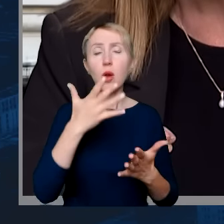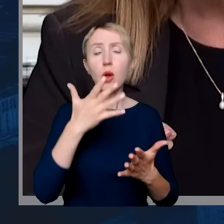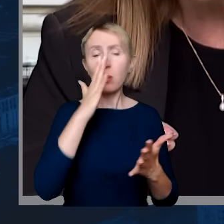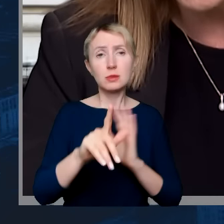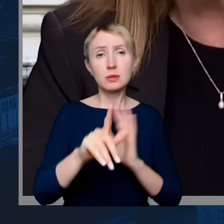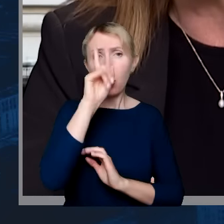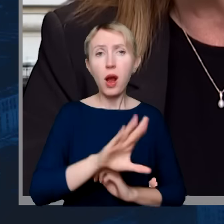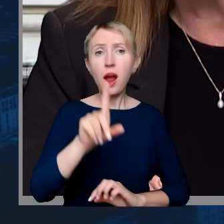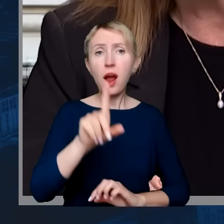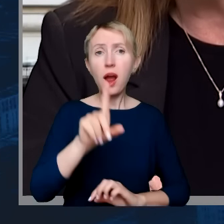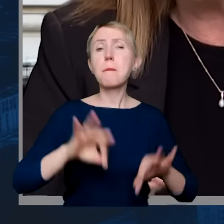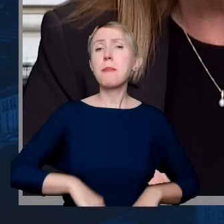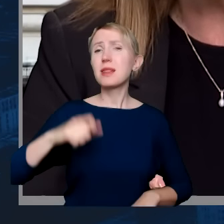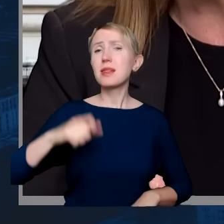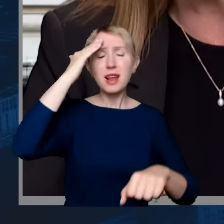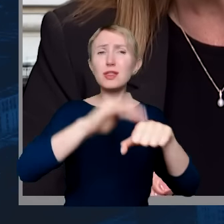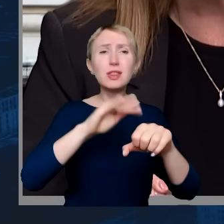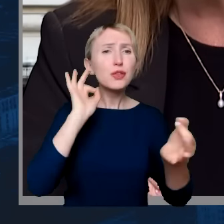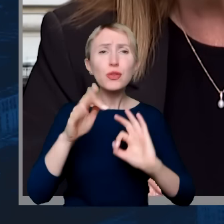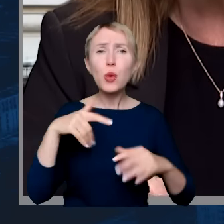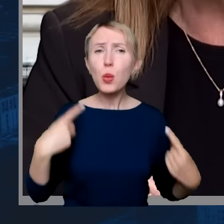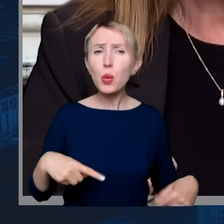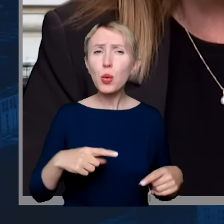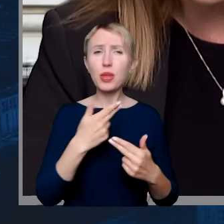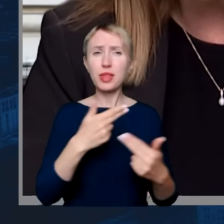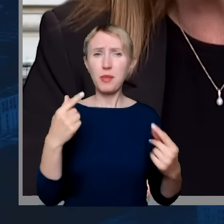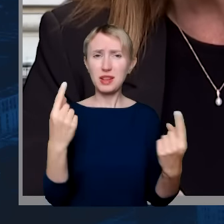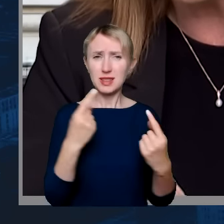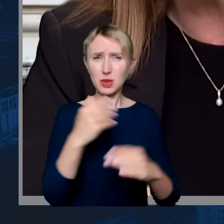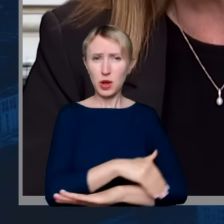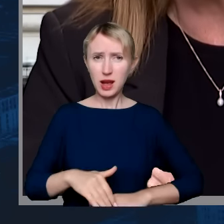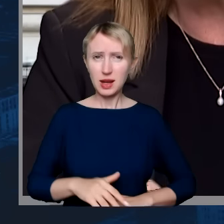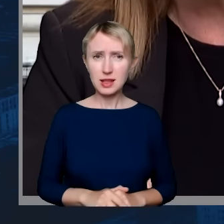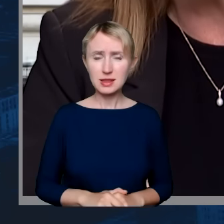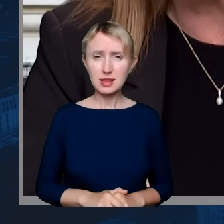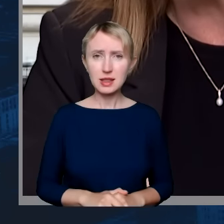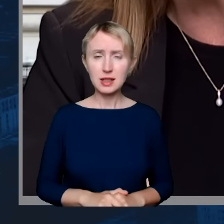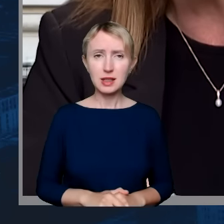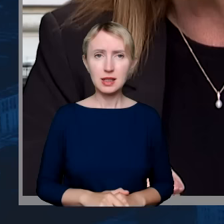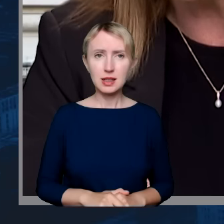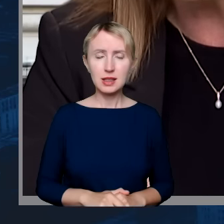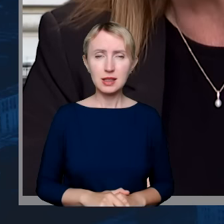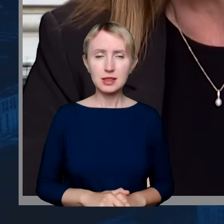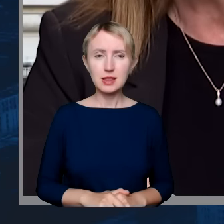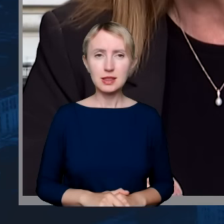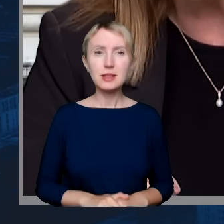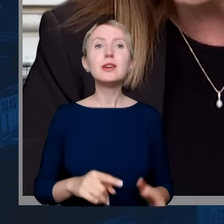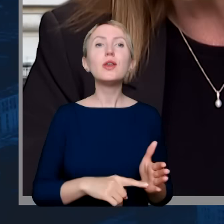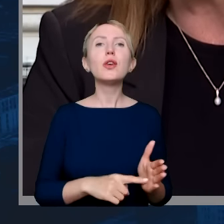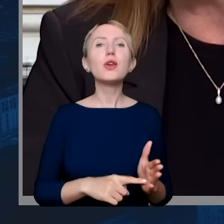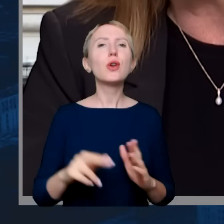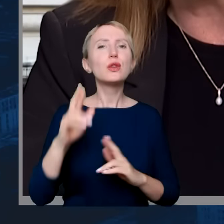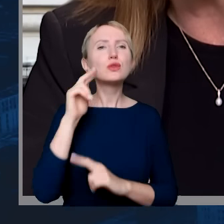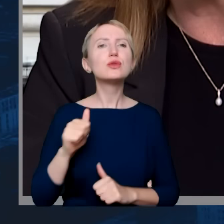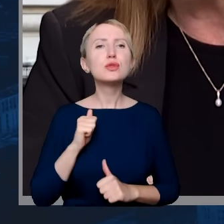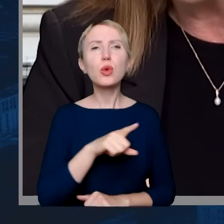panu prezydentowi o tym, co się dzieje na granicy i o tym, co się stało wobec żołnierzy, jakie